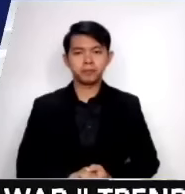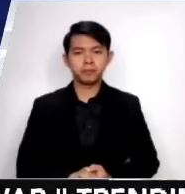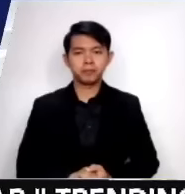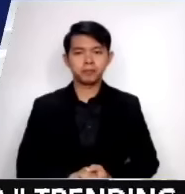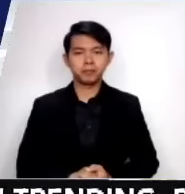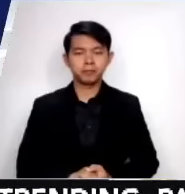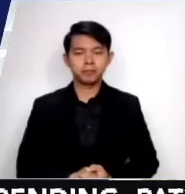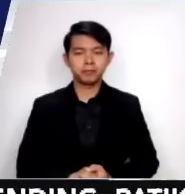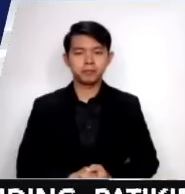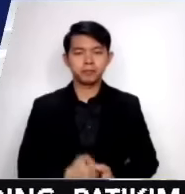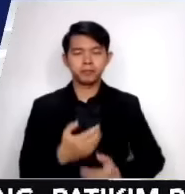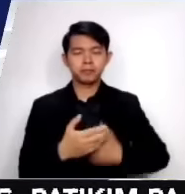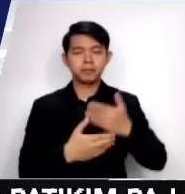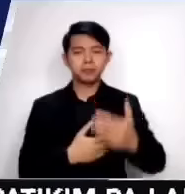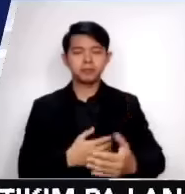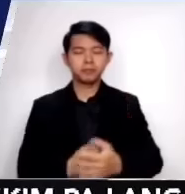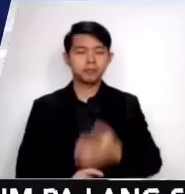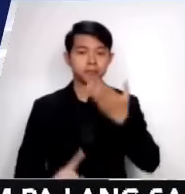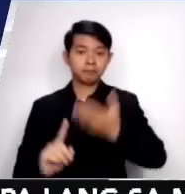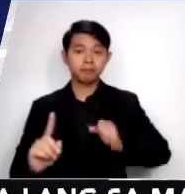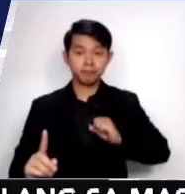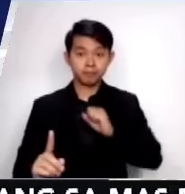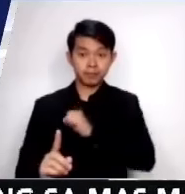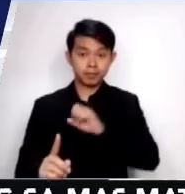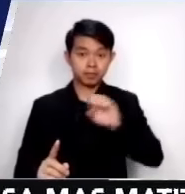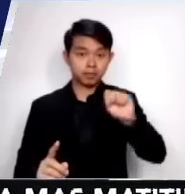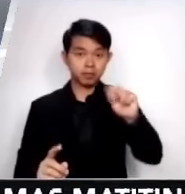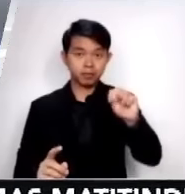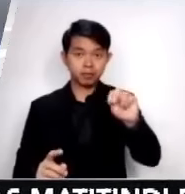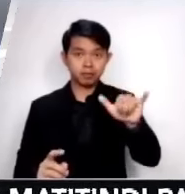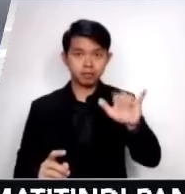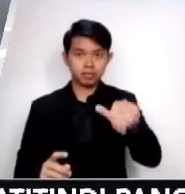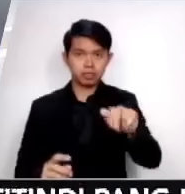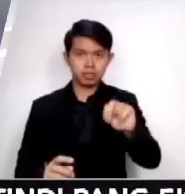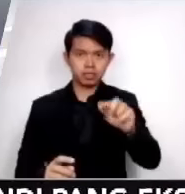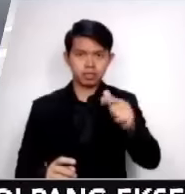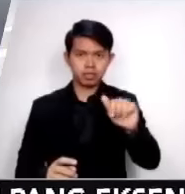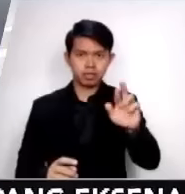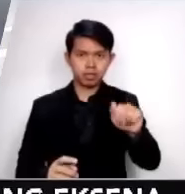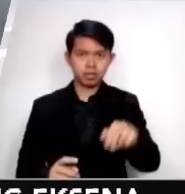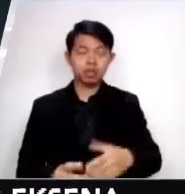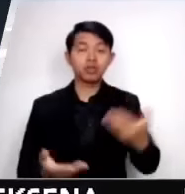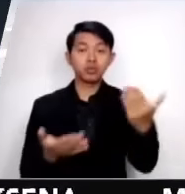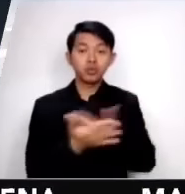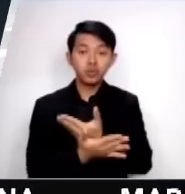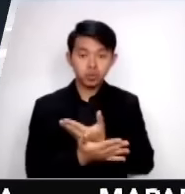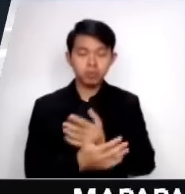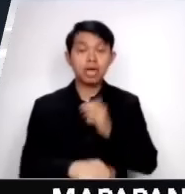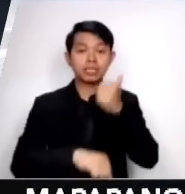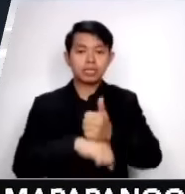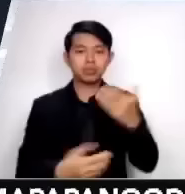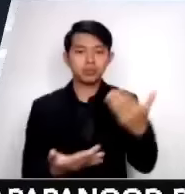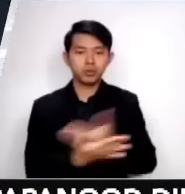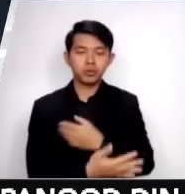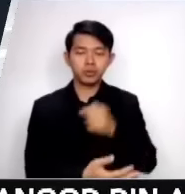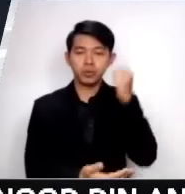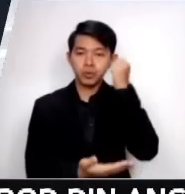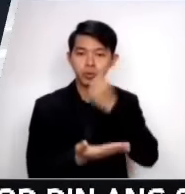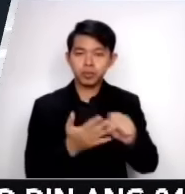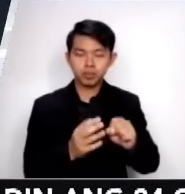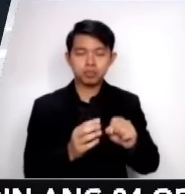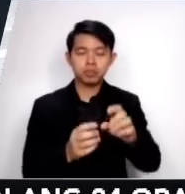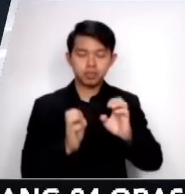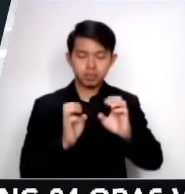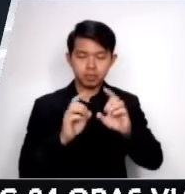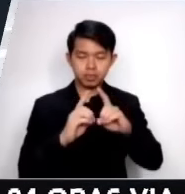Senator Sonny Angara, itinalaga ni Pangulong Bongbong Marcos na bagong DepEd Secretary. Ilan daw sa utos ng Pangulo,